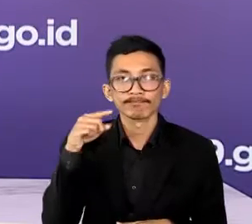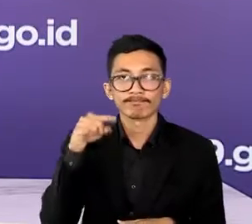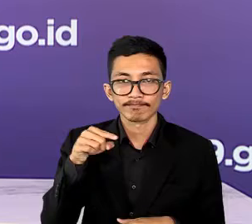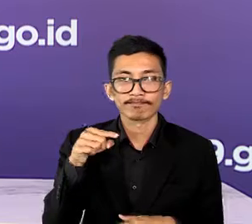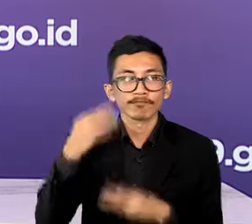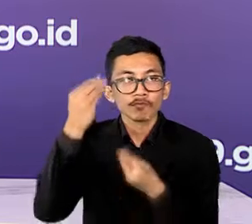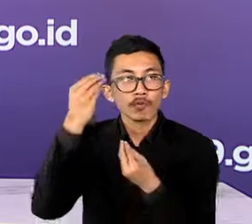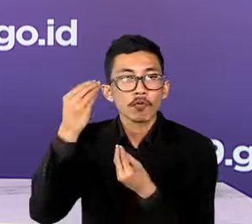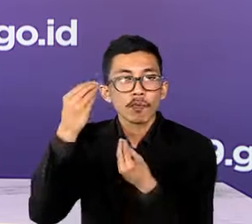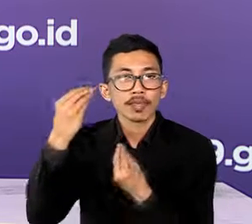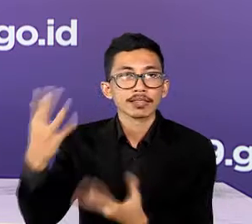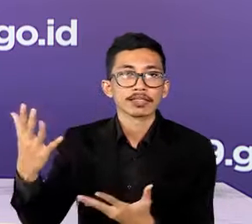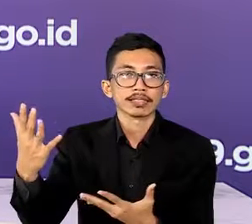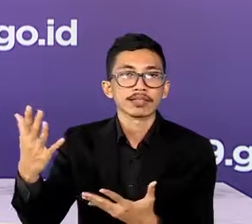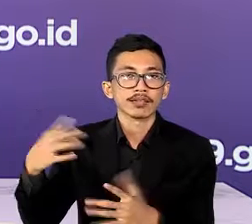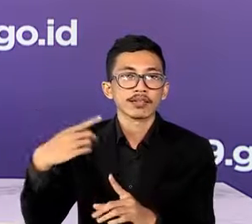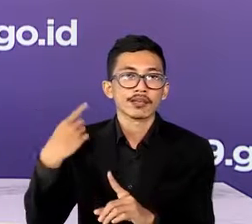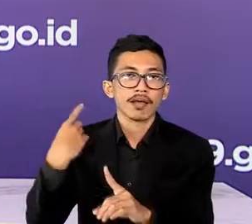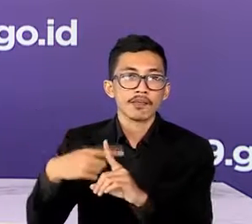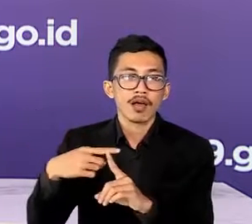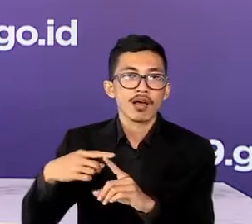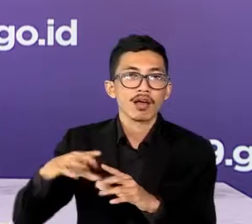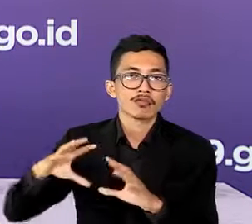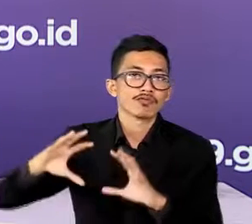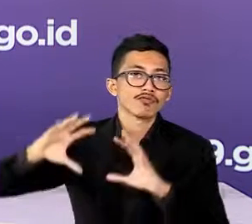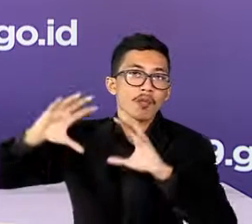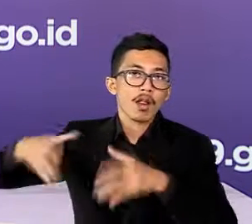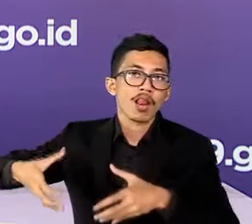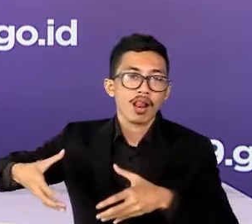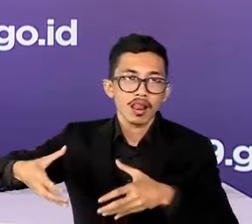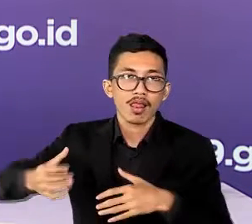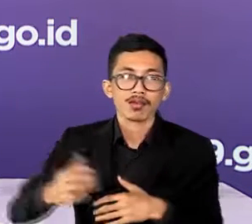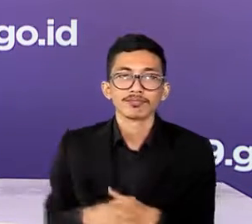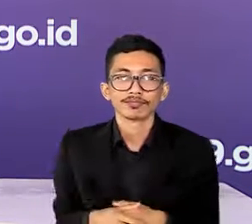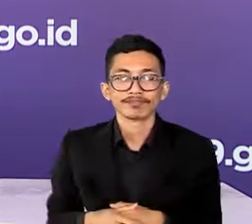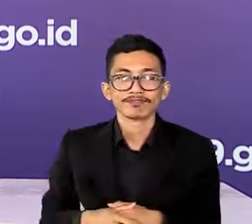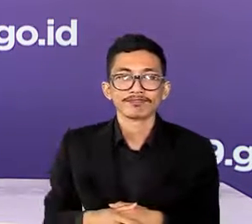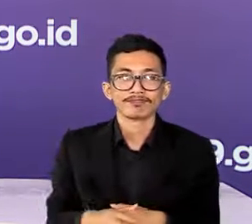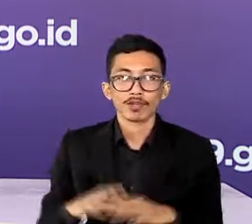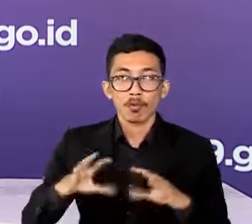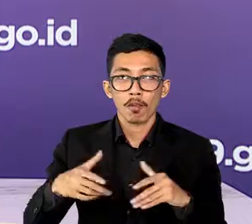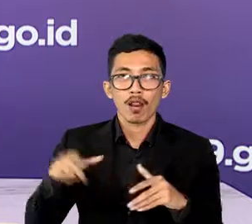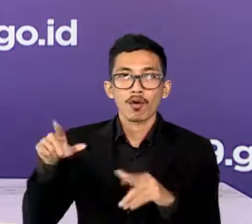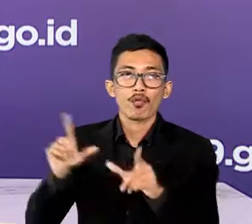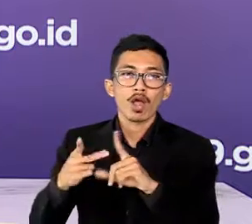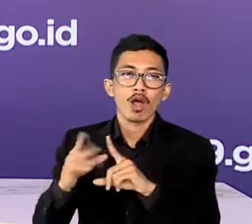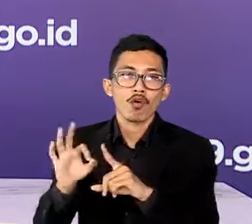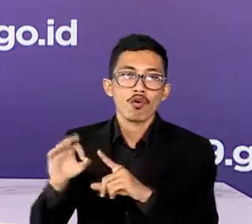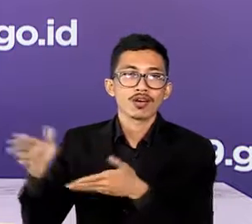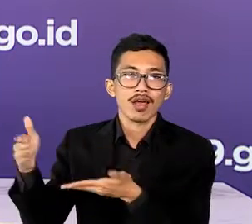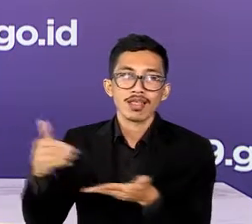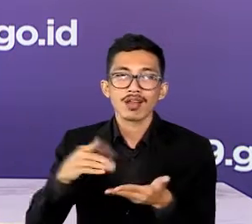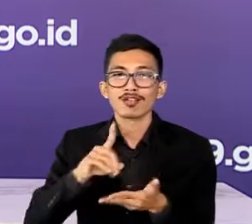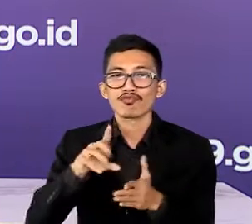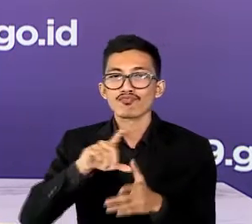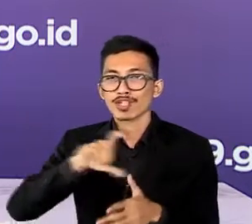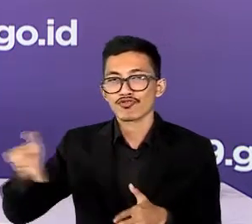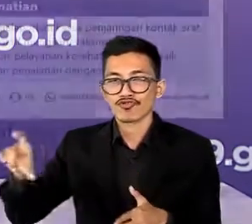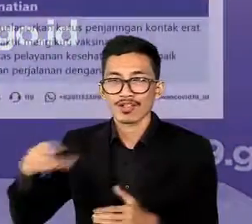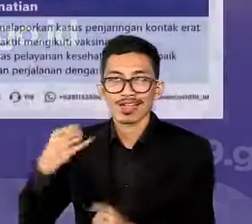dan penanganannya dari perspektif Global berdasarkan data yang dihimpun a.who dalam satu minggu terakhir